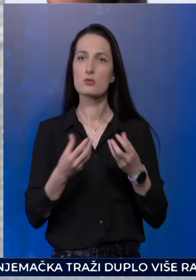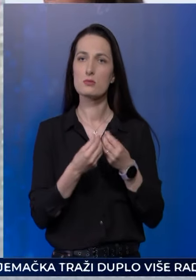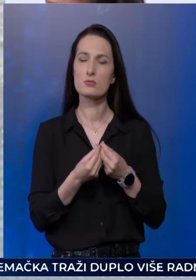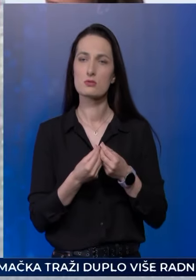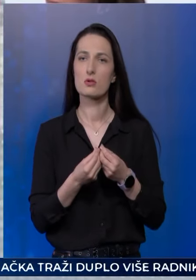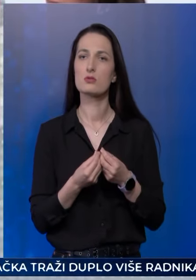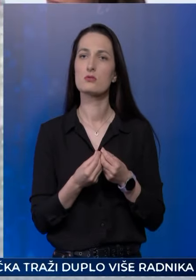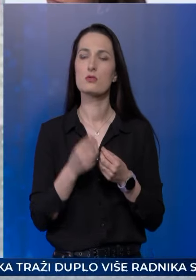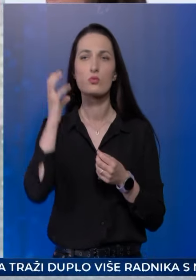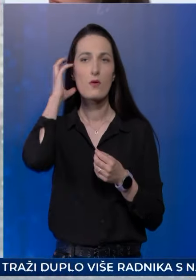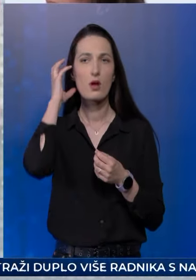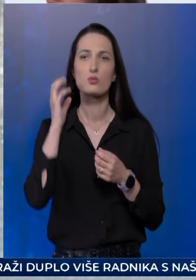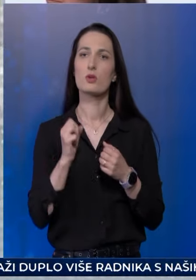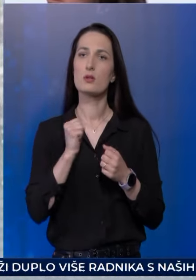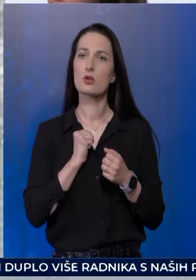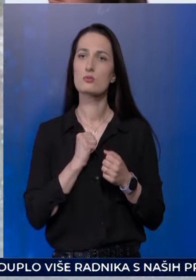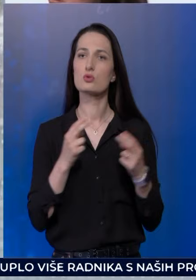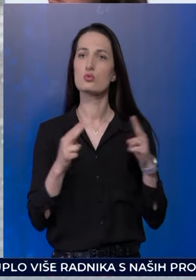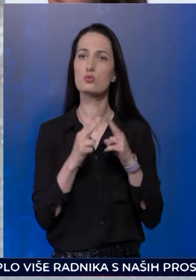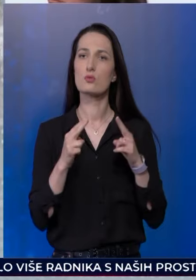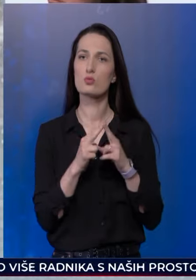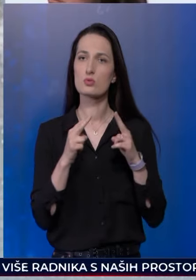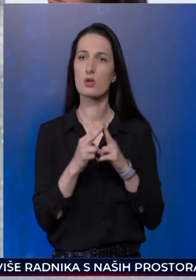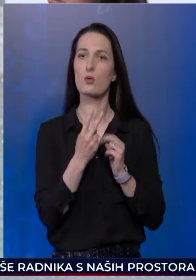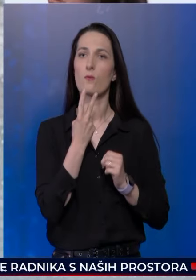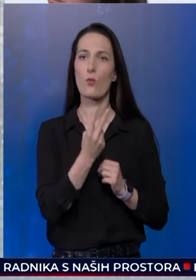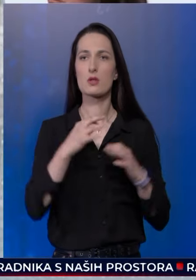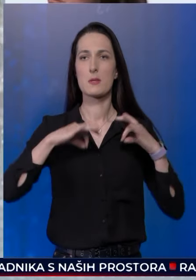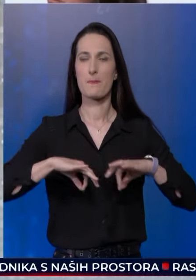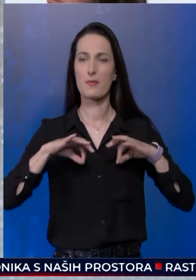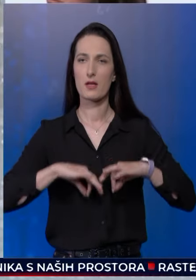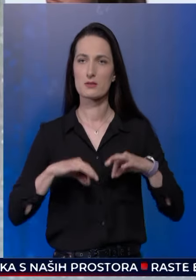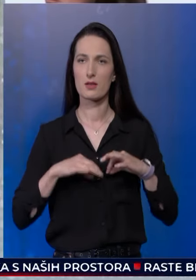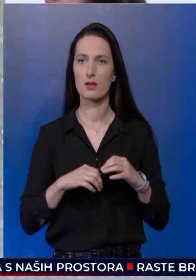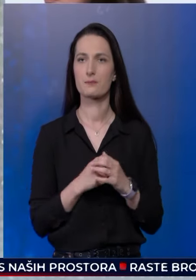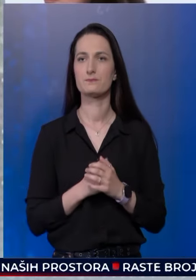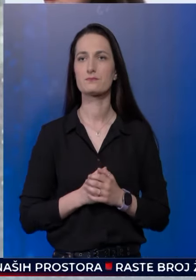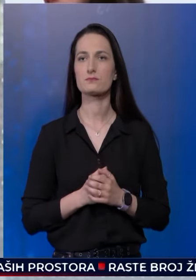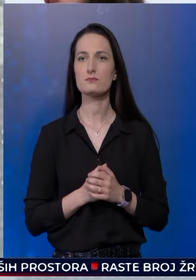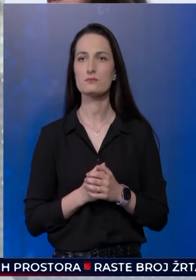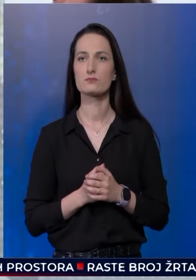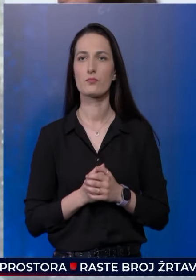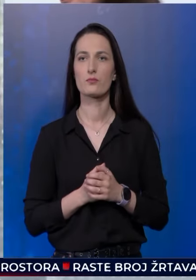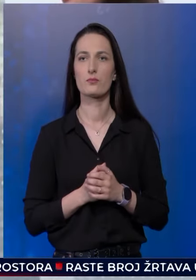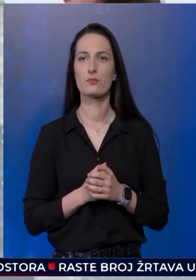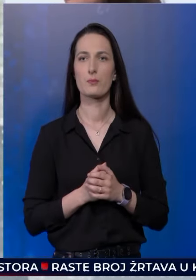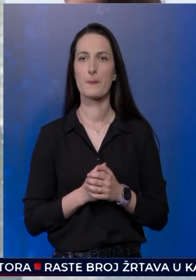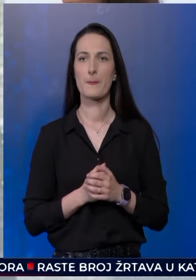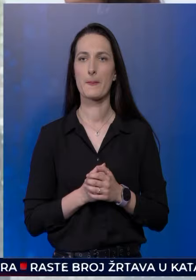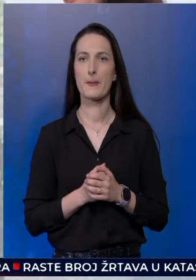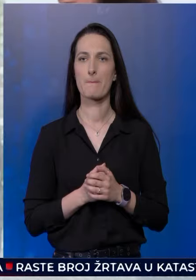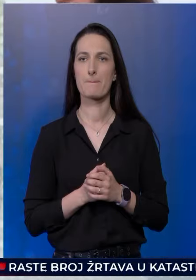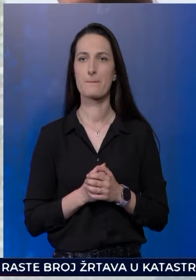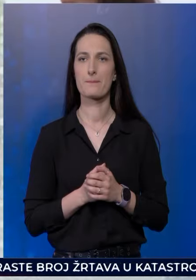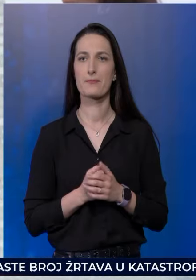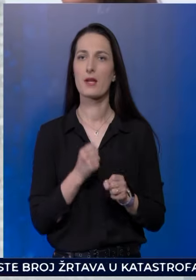Govorim zato što se ovdje nalazim. Dakle, imat ćemo zajedničku sednicu vlade, imat ćemo plus prisustvo dvojice